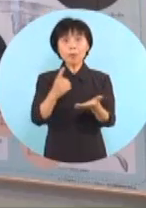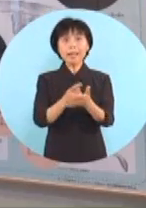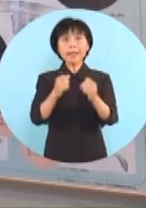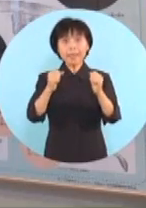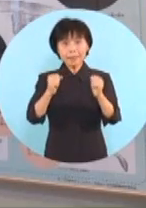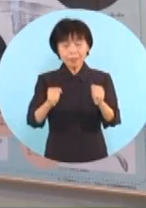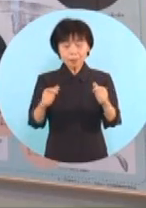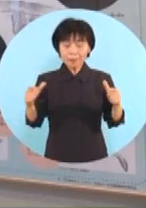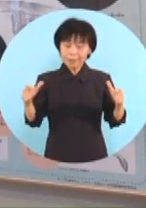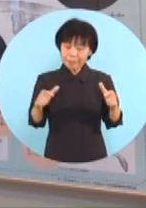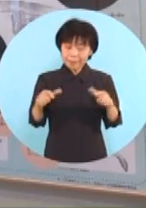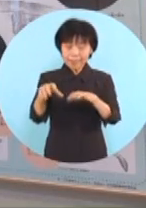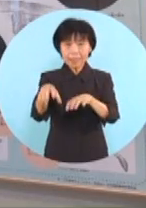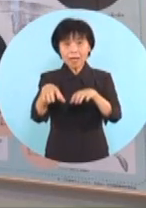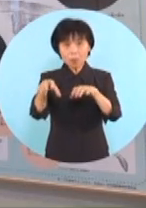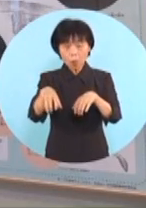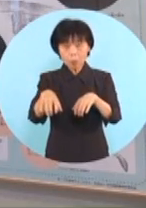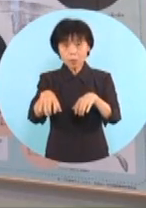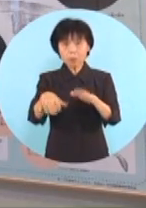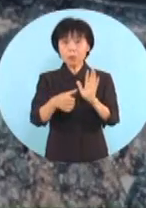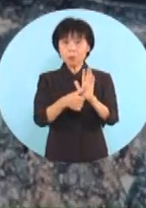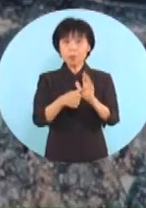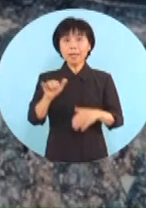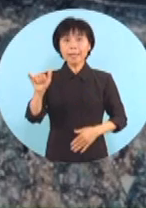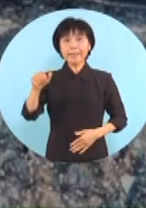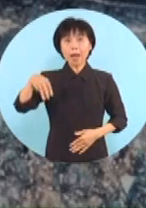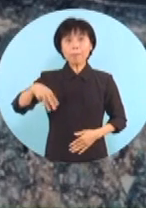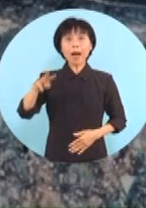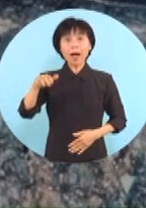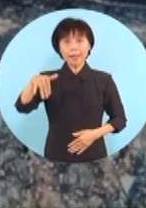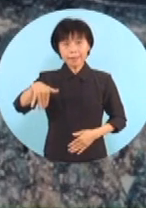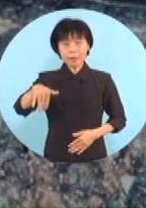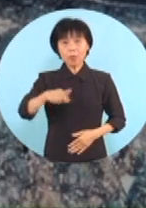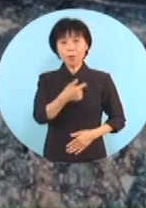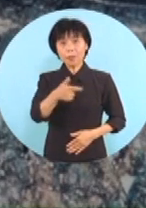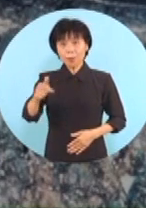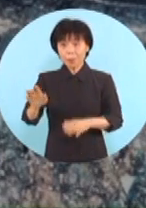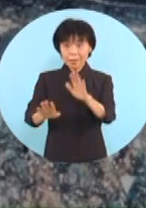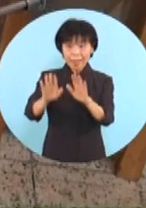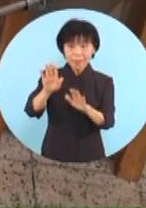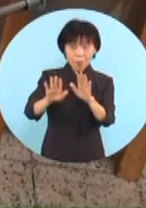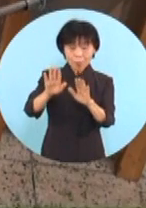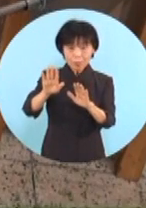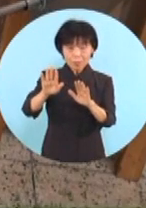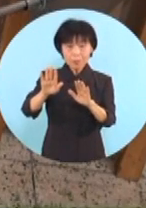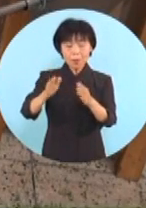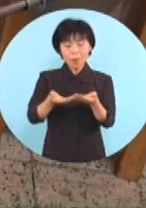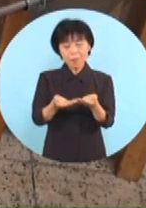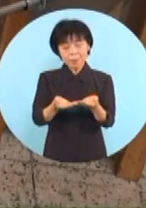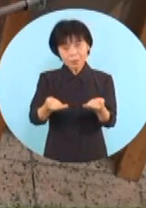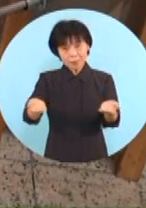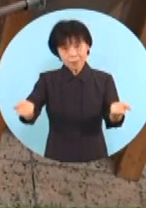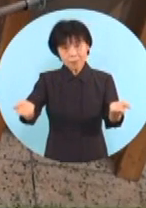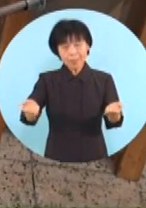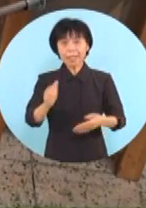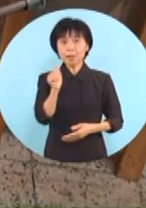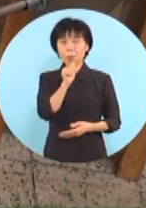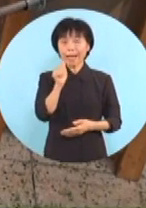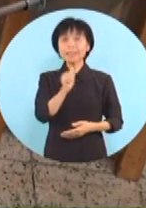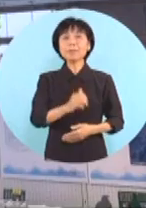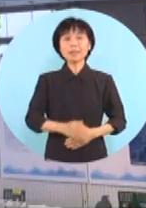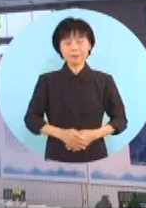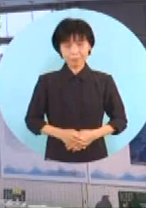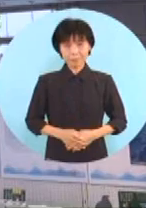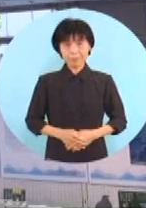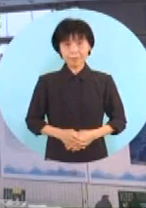物の山根をテーマにしまして、山根の生態やあとそれを取り巻く環境について、紹介いたします